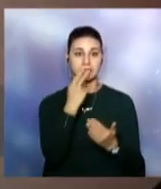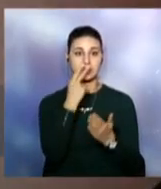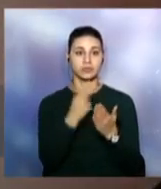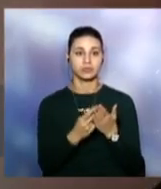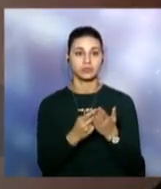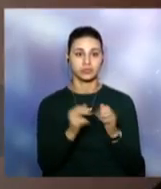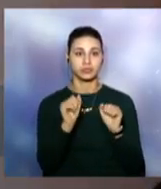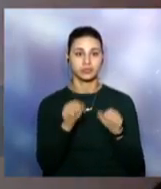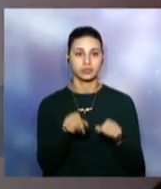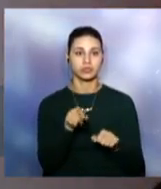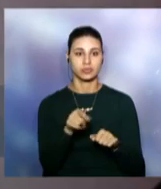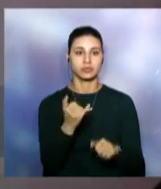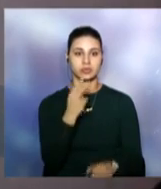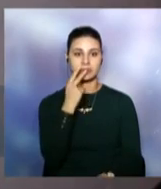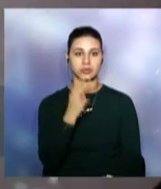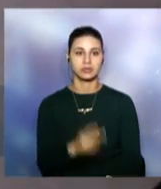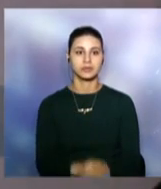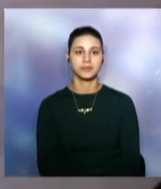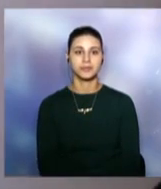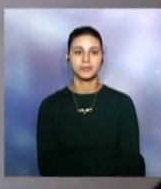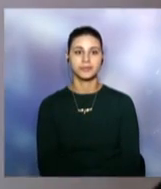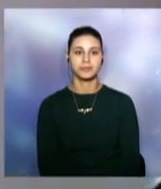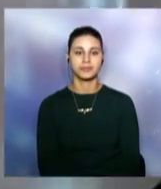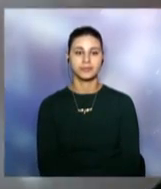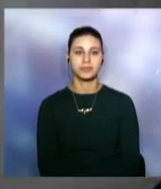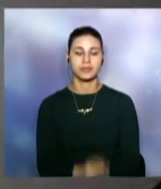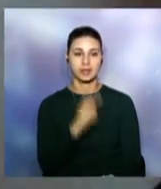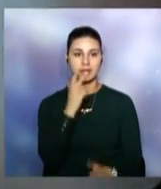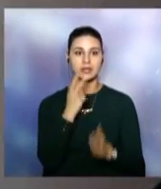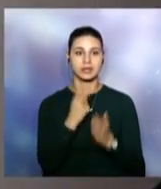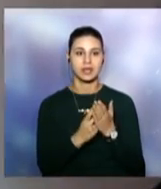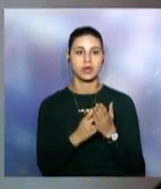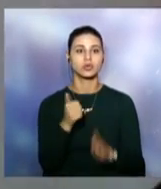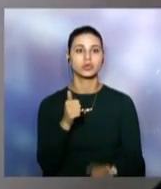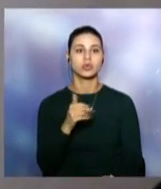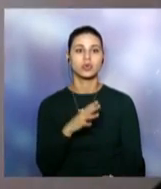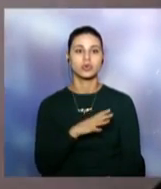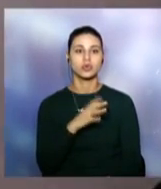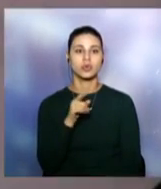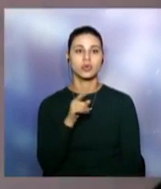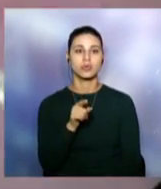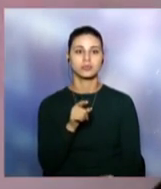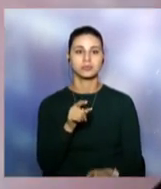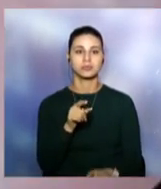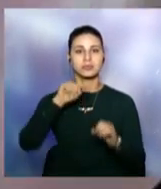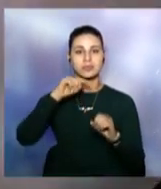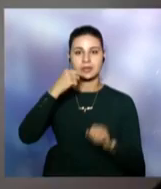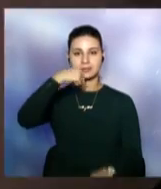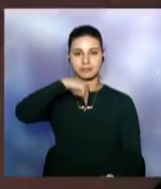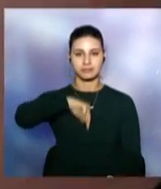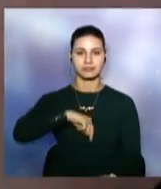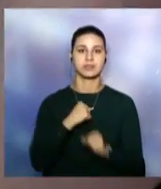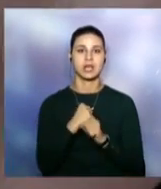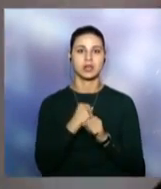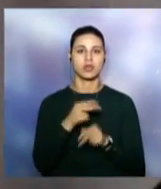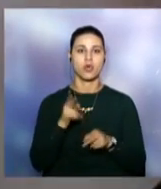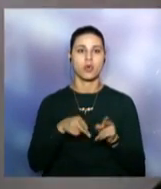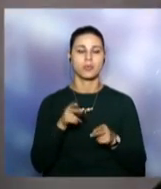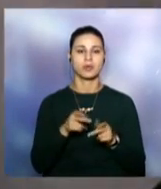გვაქვს საშუალება და მაყურებელსაც აქვს საშუალება ნახოს, როგორ ხდება აპარატურულად, ანუ